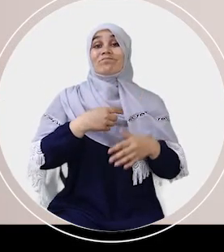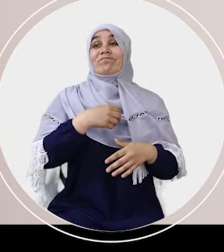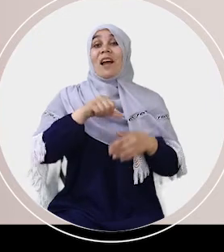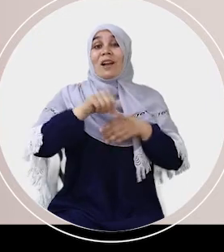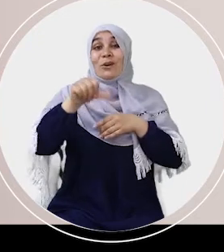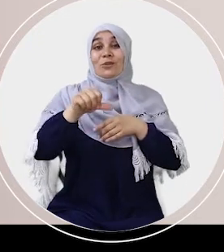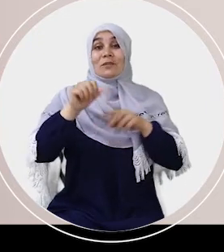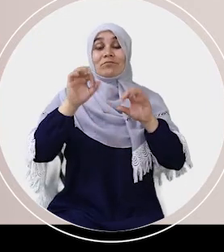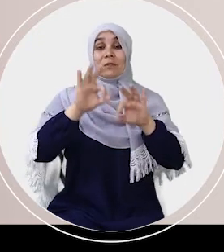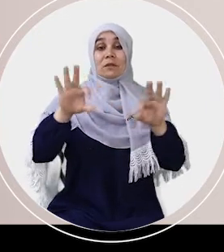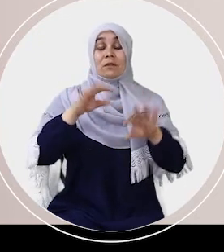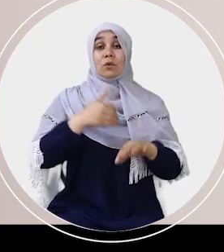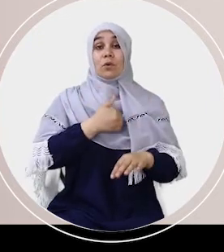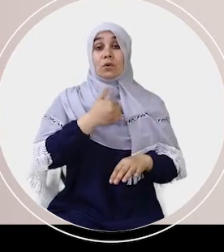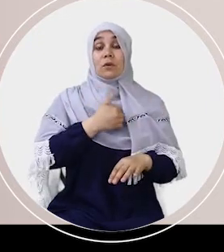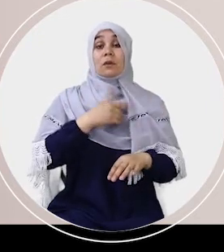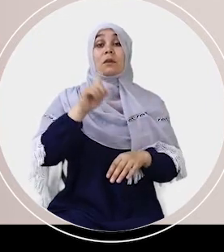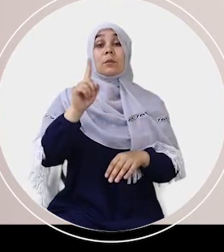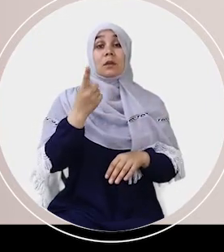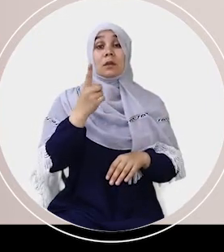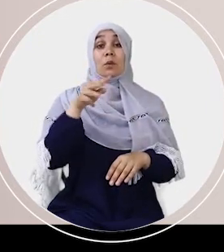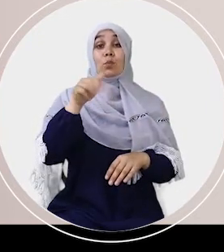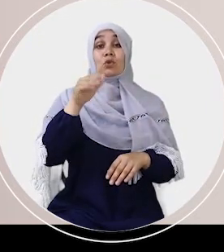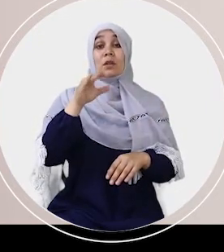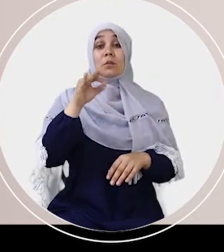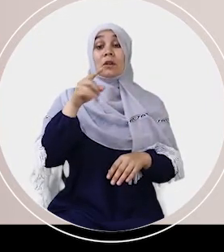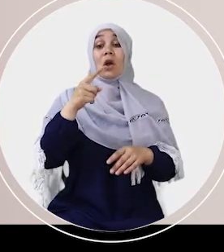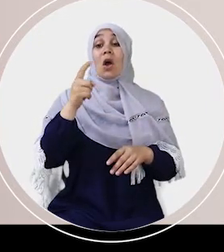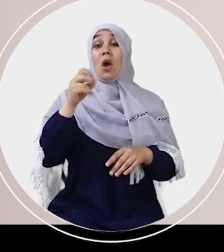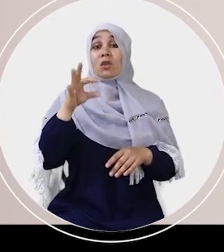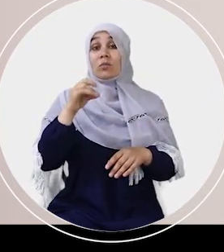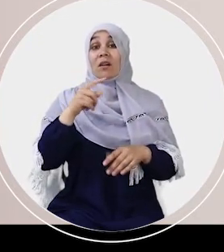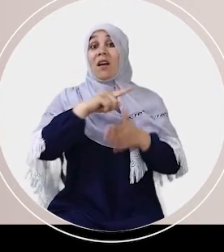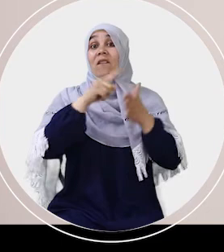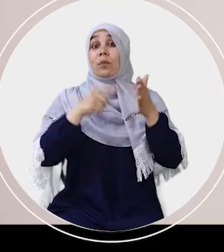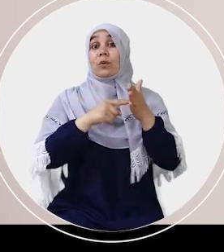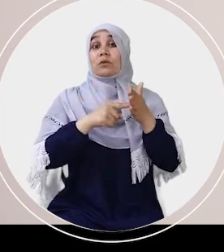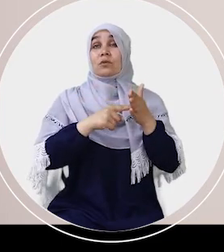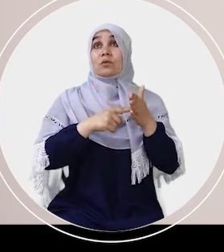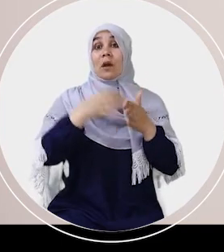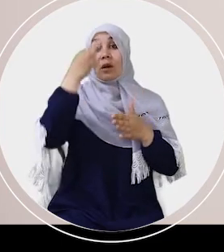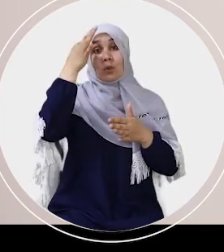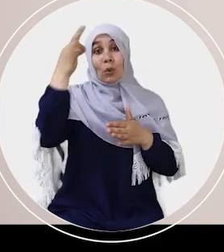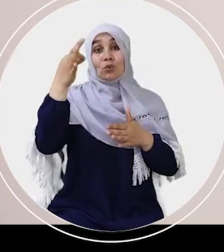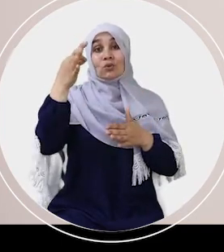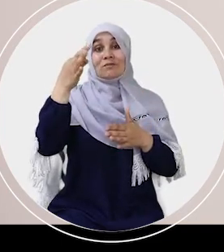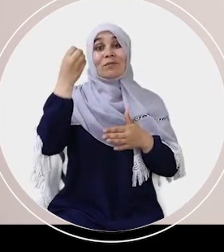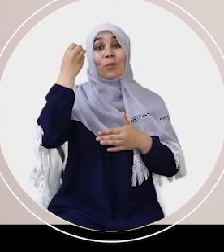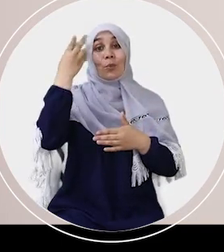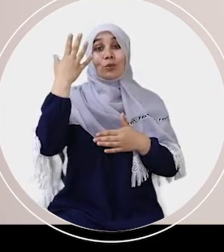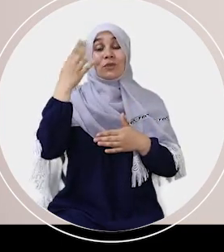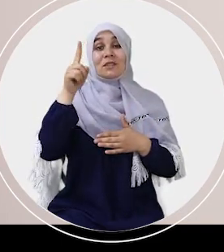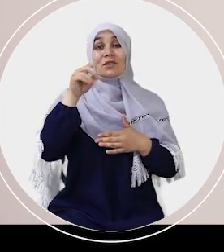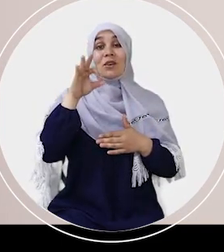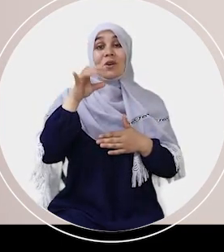kerakki, sababi Muslimat o'z xodimalari savollarni shunaqangi bir uddaburonlik bilan, donolik va